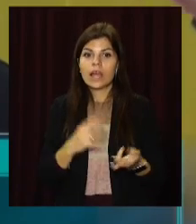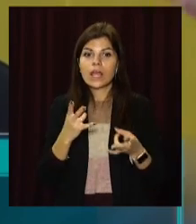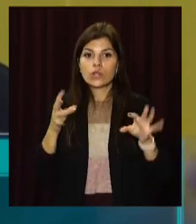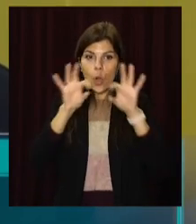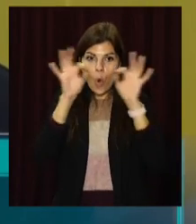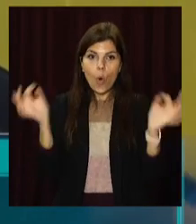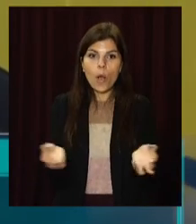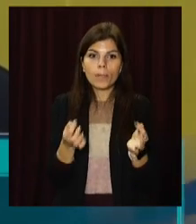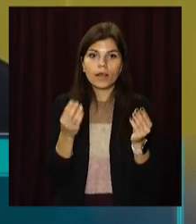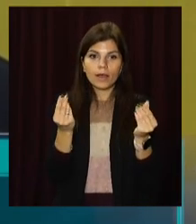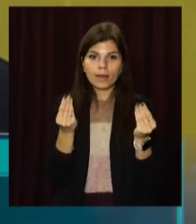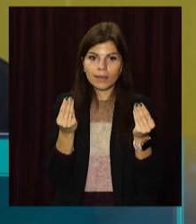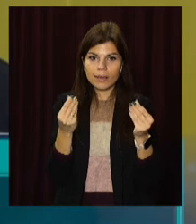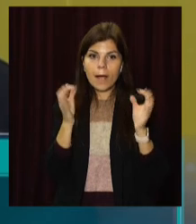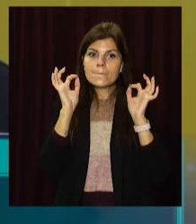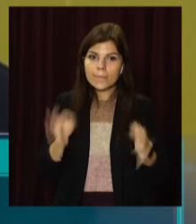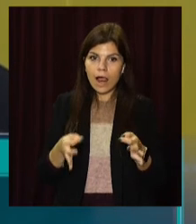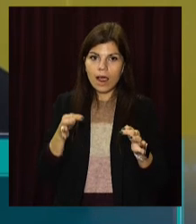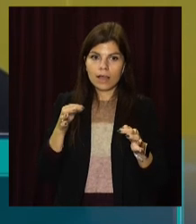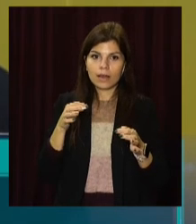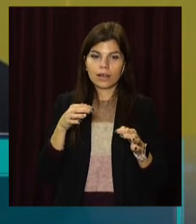була плоскость, правильна,